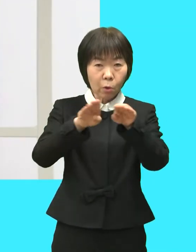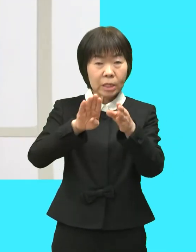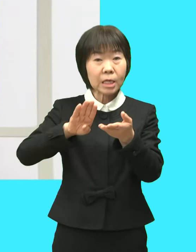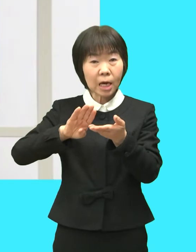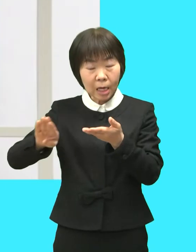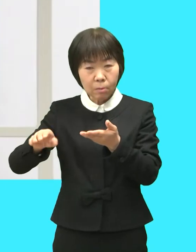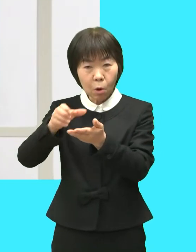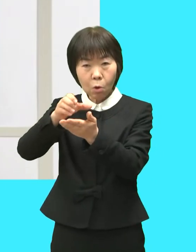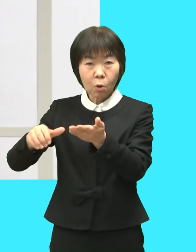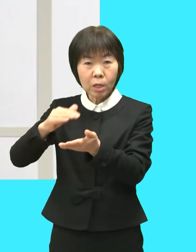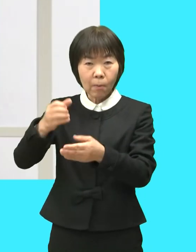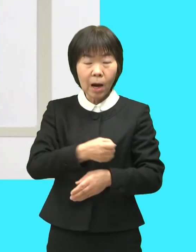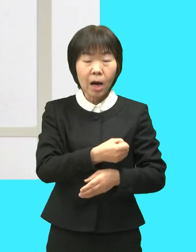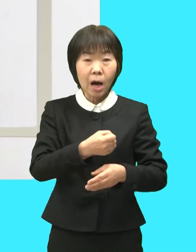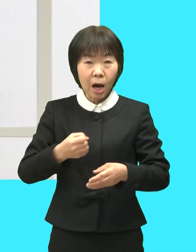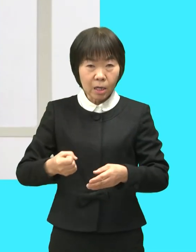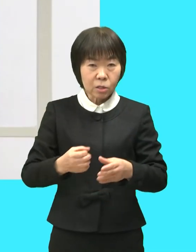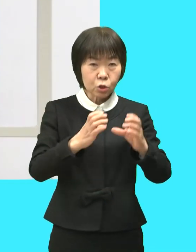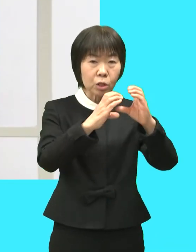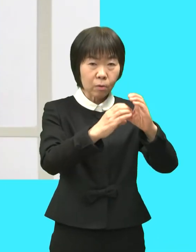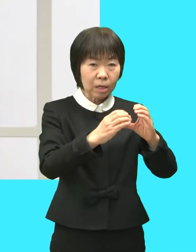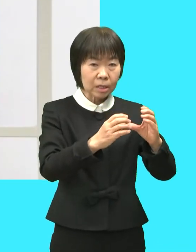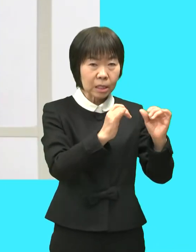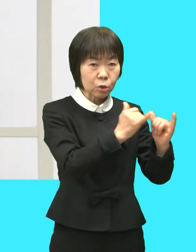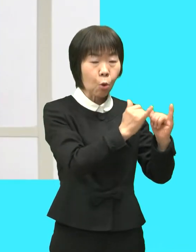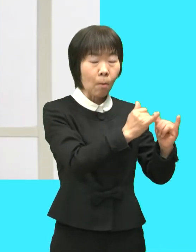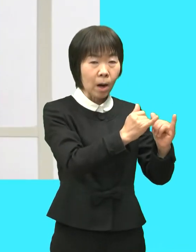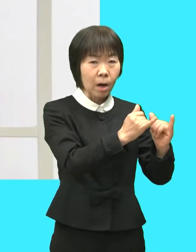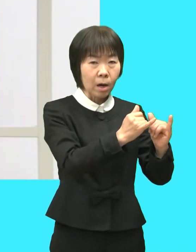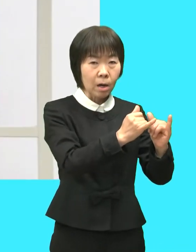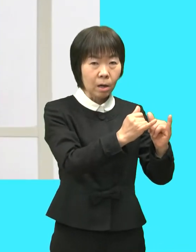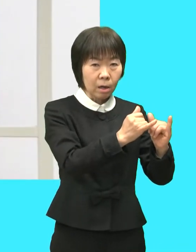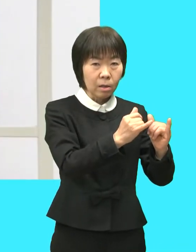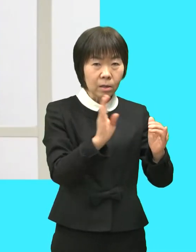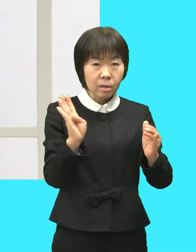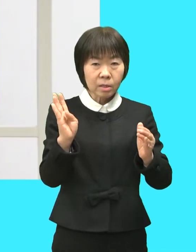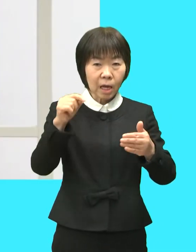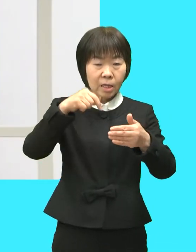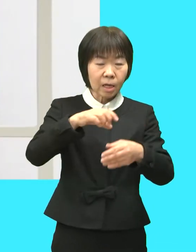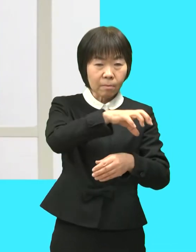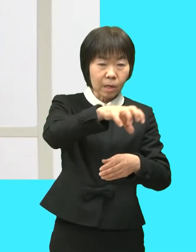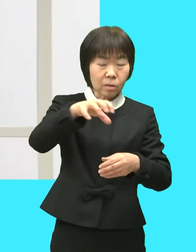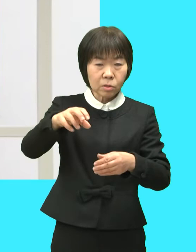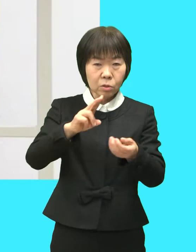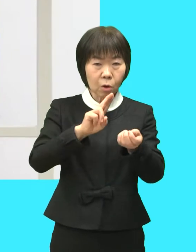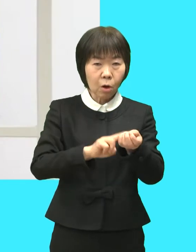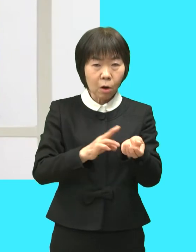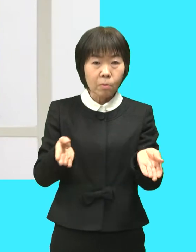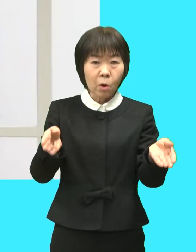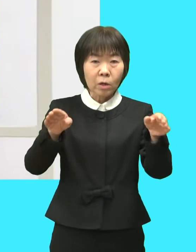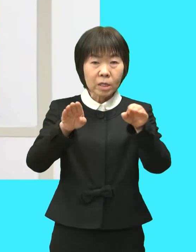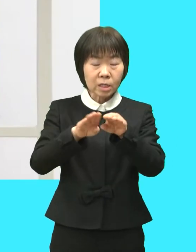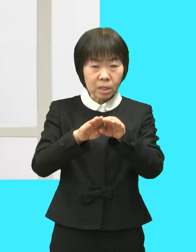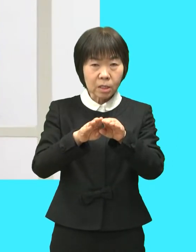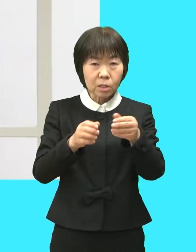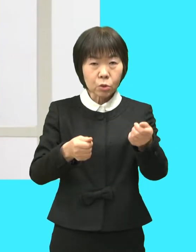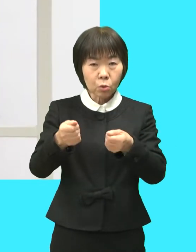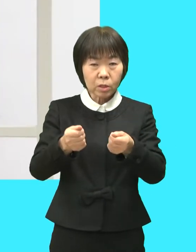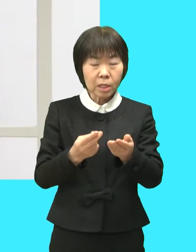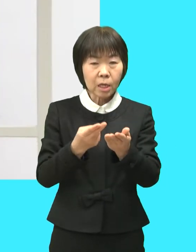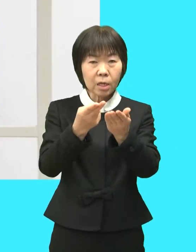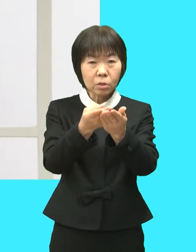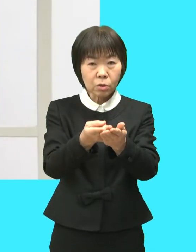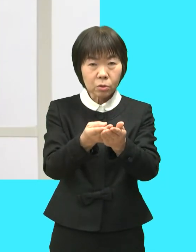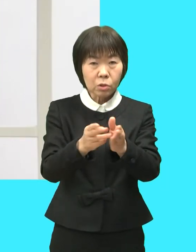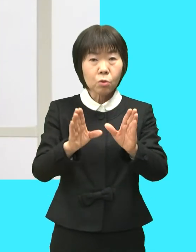郡山、会津若松、いわき、相馬など県内各地の病院に広域調整で入院の受け入れを